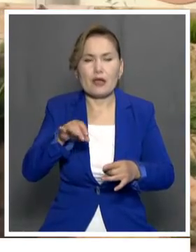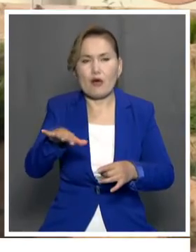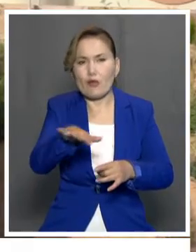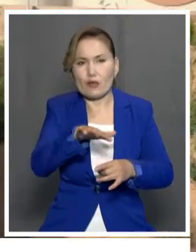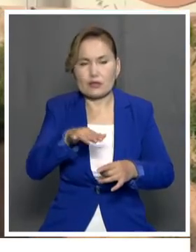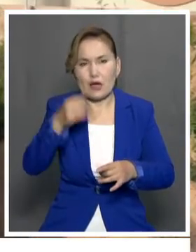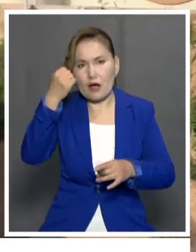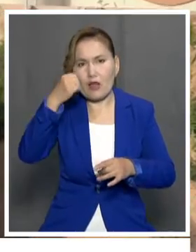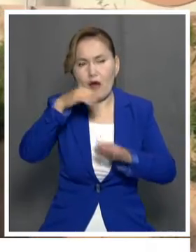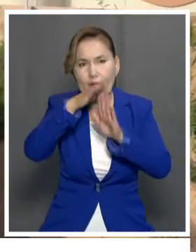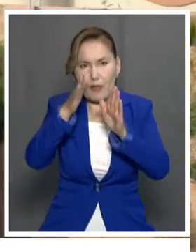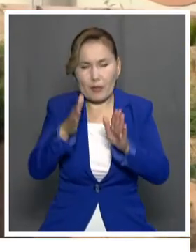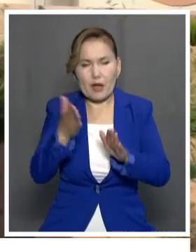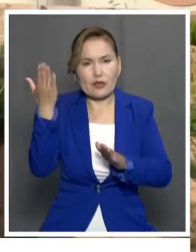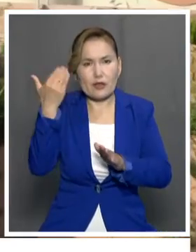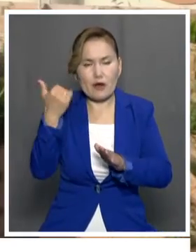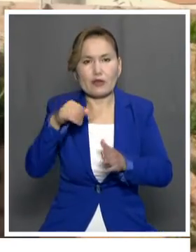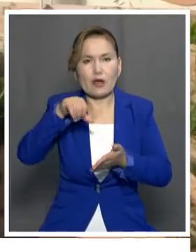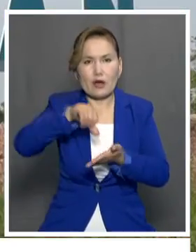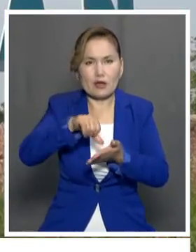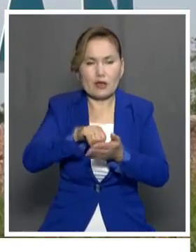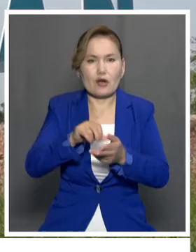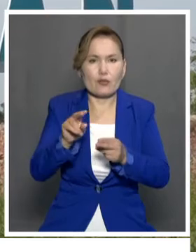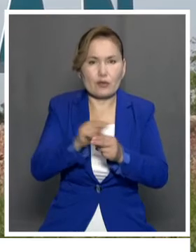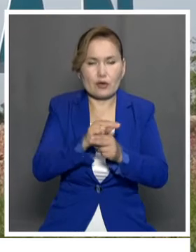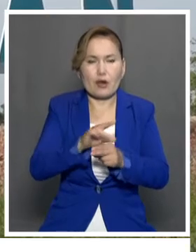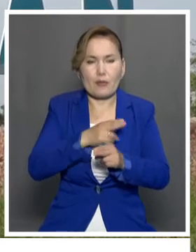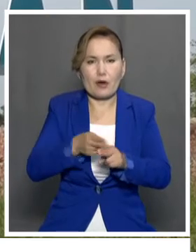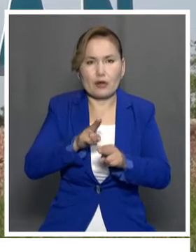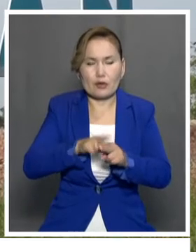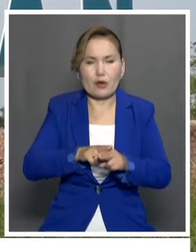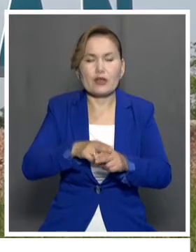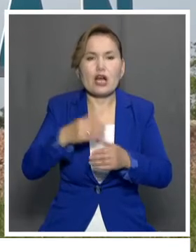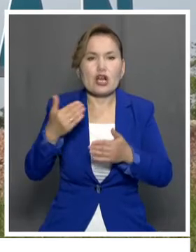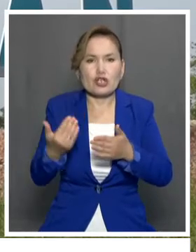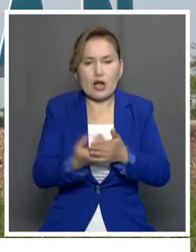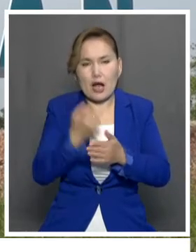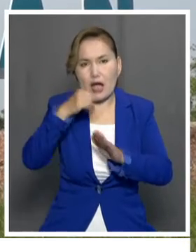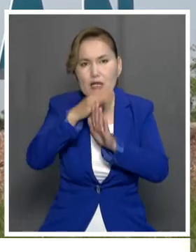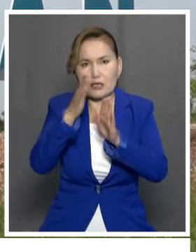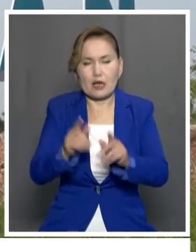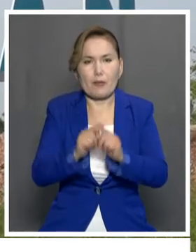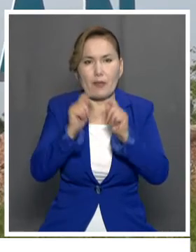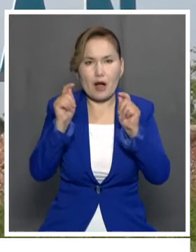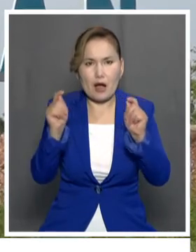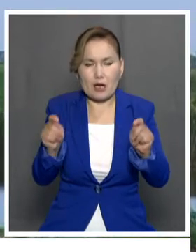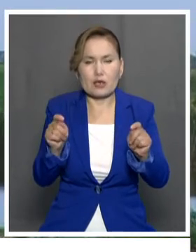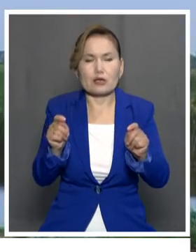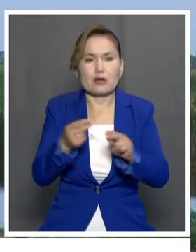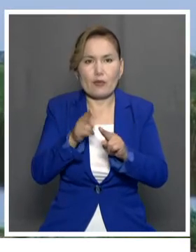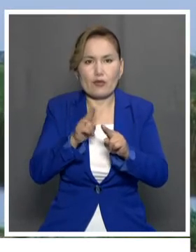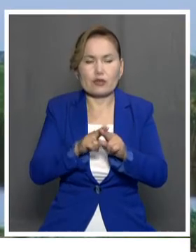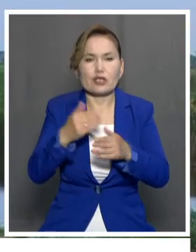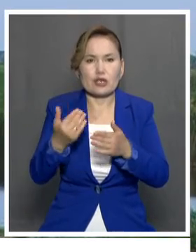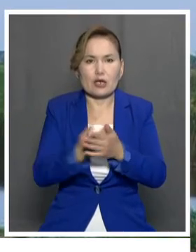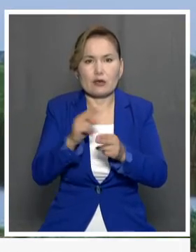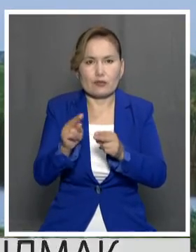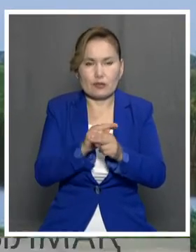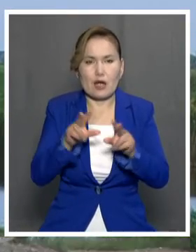шебер. Сондықтан Кенесары ханның жаңа ескерткіші Айбынды ханның атына лайық дүние болады деп сендірді жергілікті билік өкілдері.